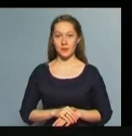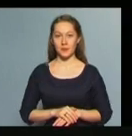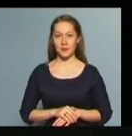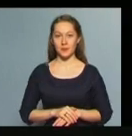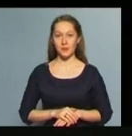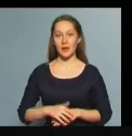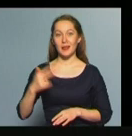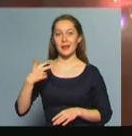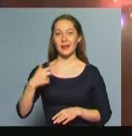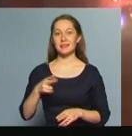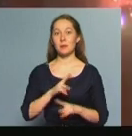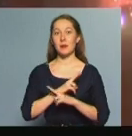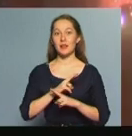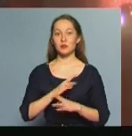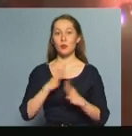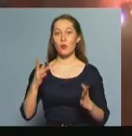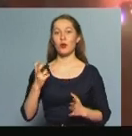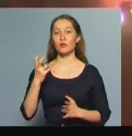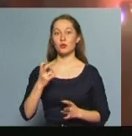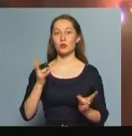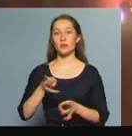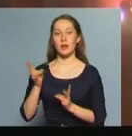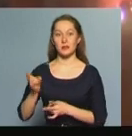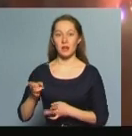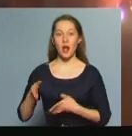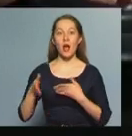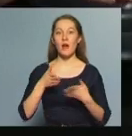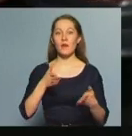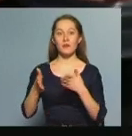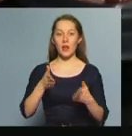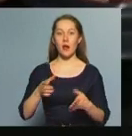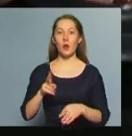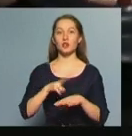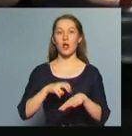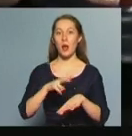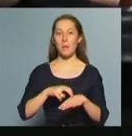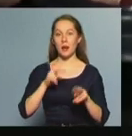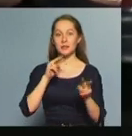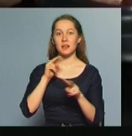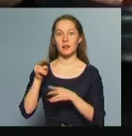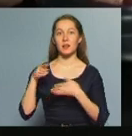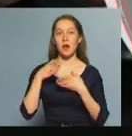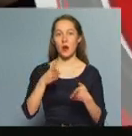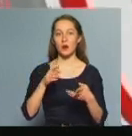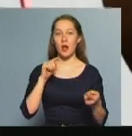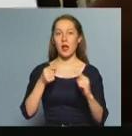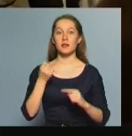30 погибших, более 200 раненых. Дорожная полиция вновь усиливает антиалкогольные рейды на дорогах.